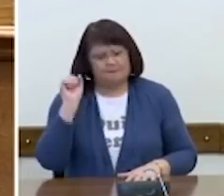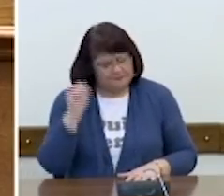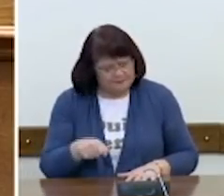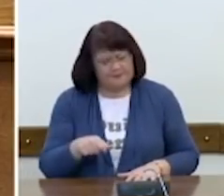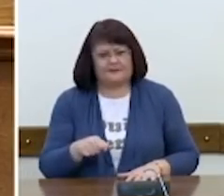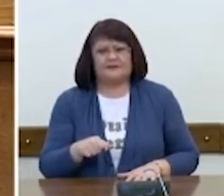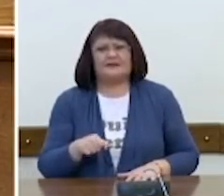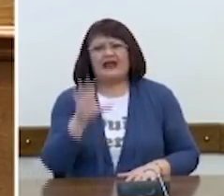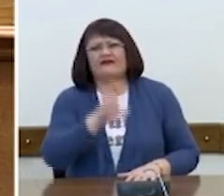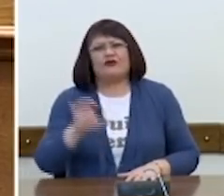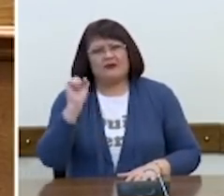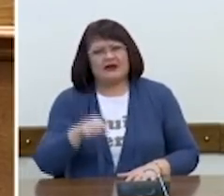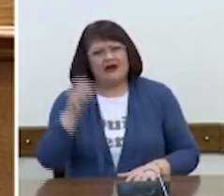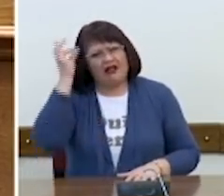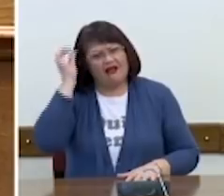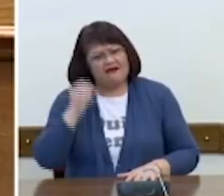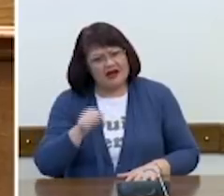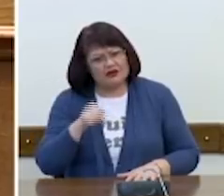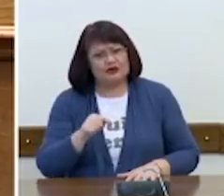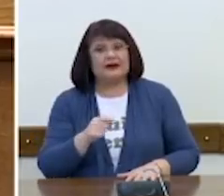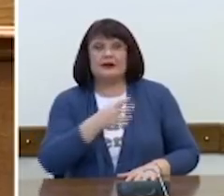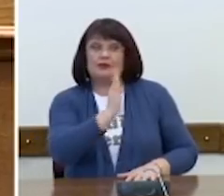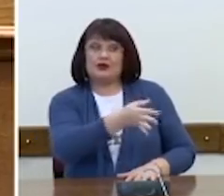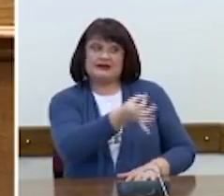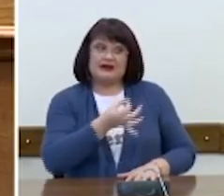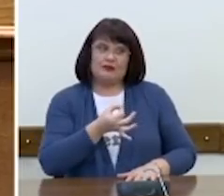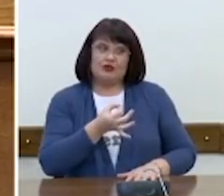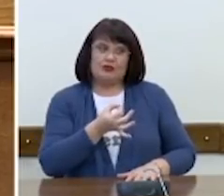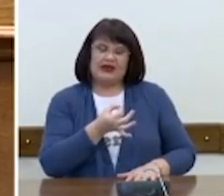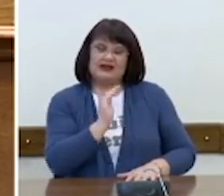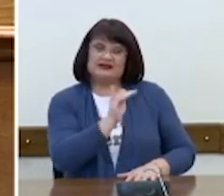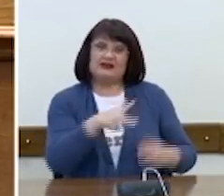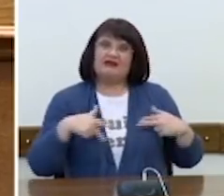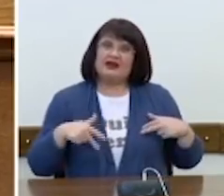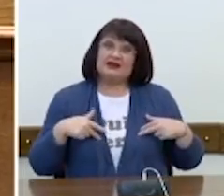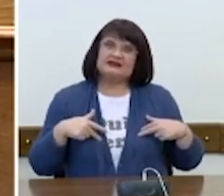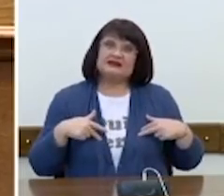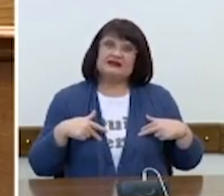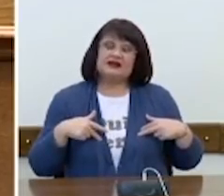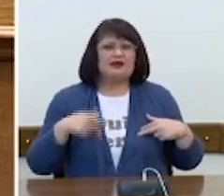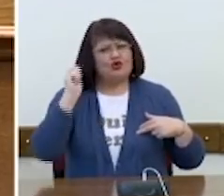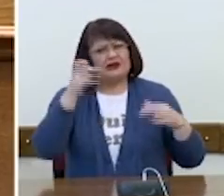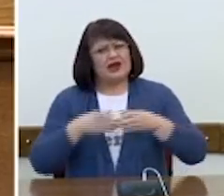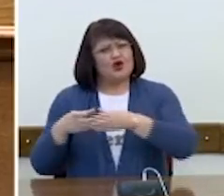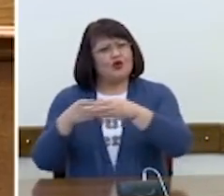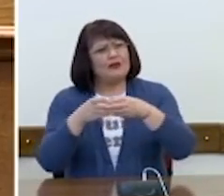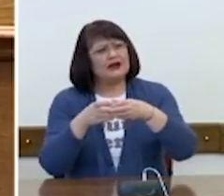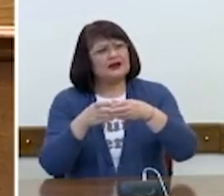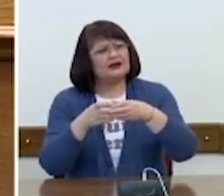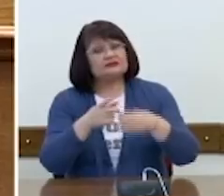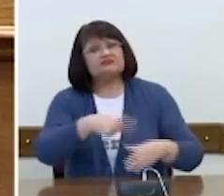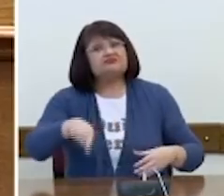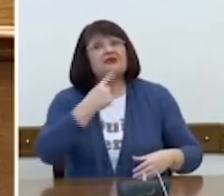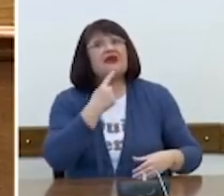μέρη. Μπορείτε να μας πείτε, κύριοι της κυβέρνησης ή των άλλων κομμάτων, όλοι εσείς που θεωρείτε